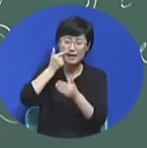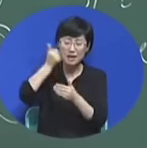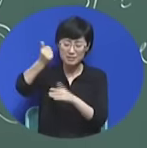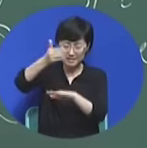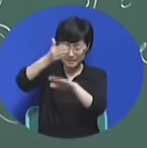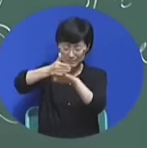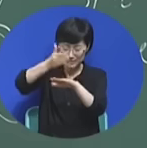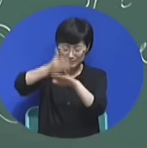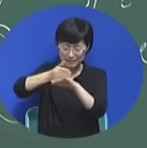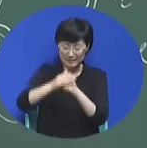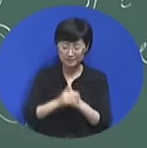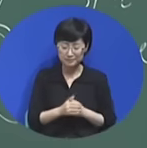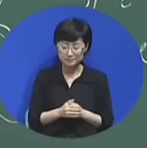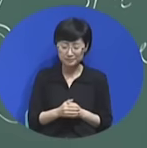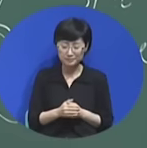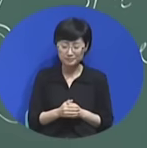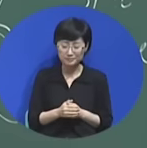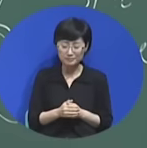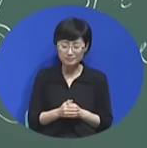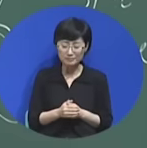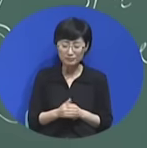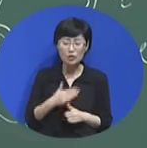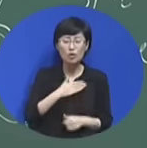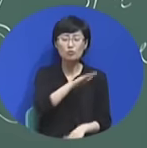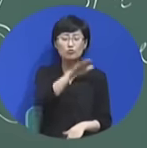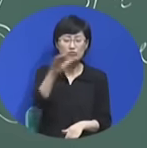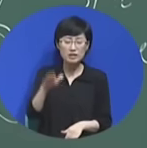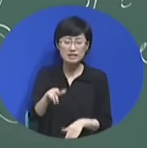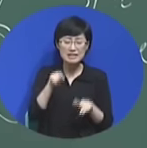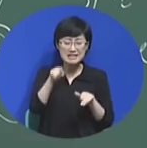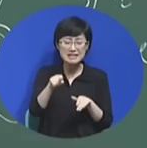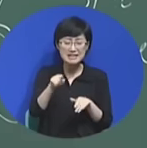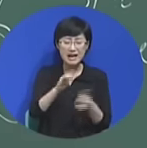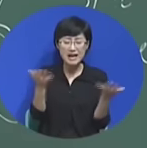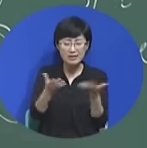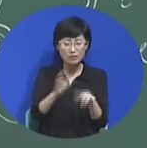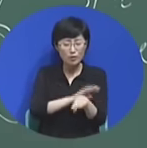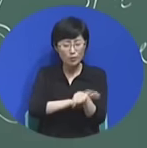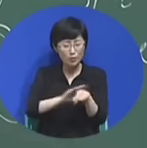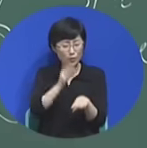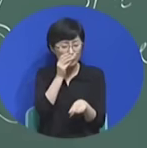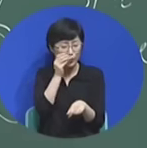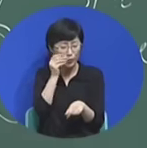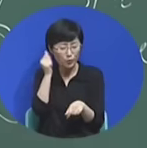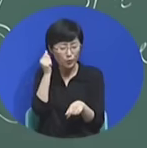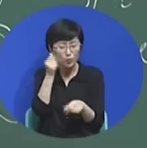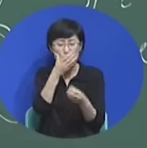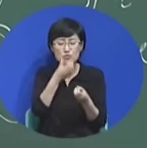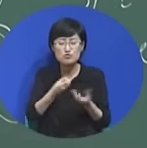아버지께 감사드립니다. 아바 후신, 감사합니다. 우리를 이 형통의 축복으로 인도하시니 감사합니다.